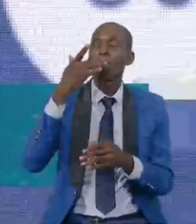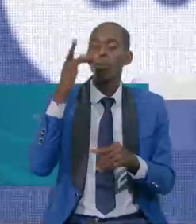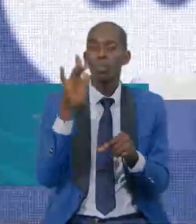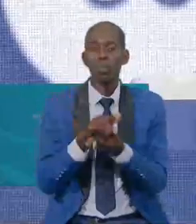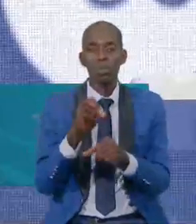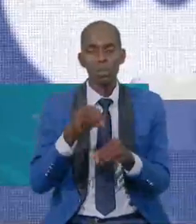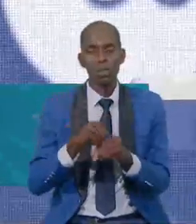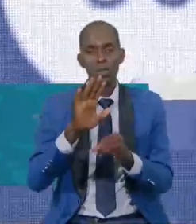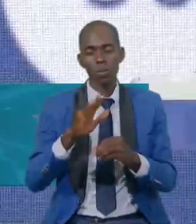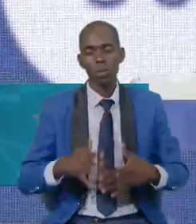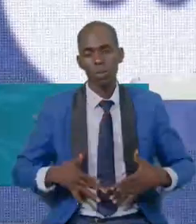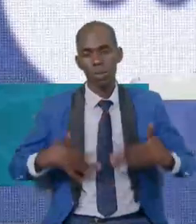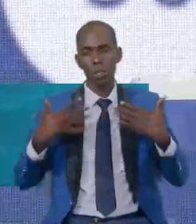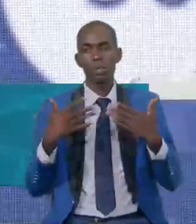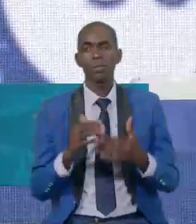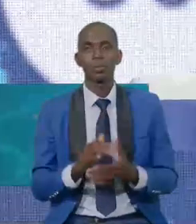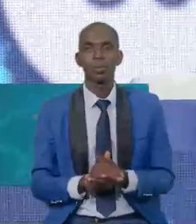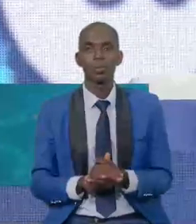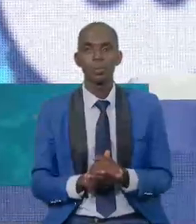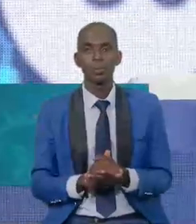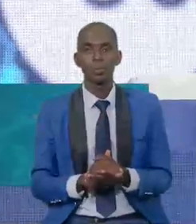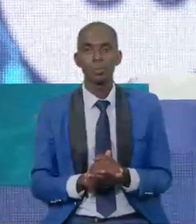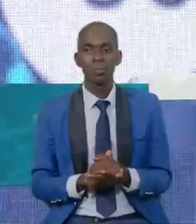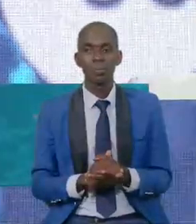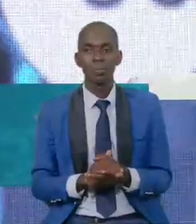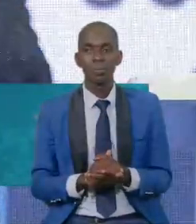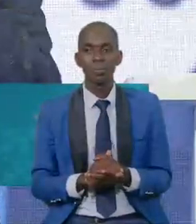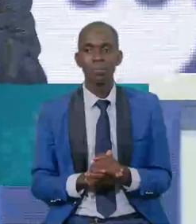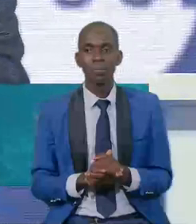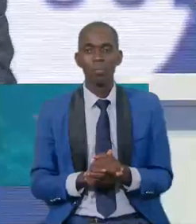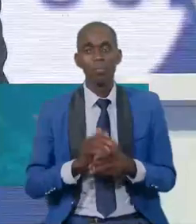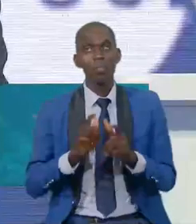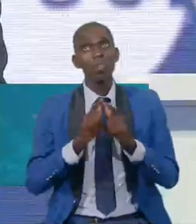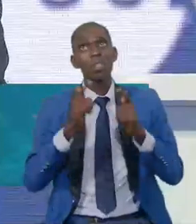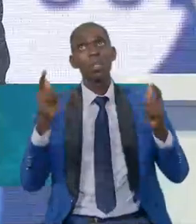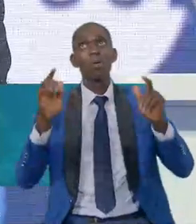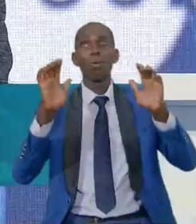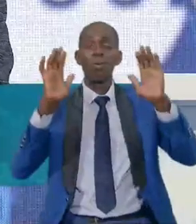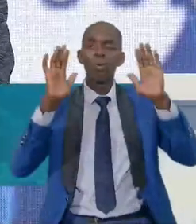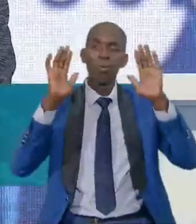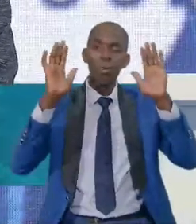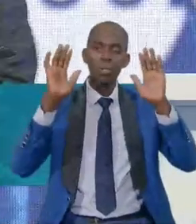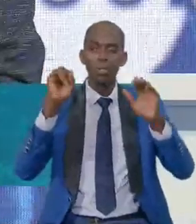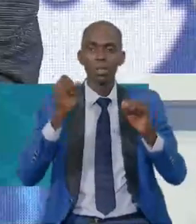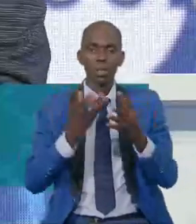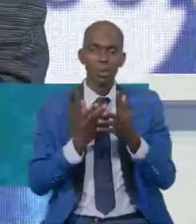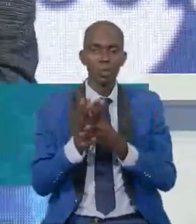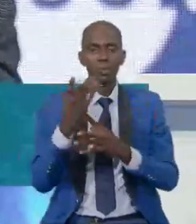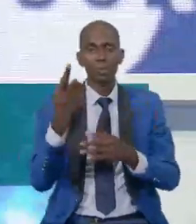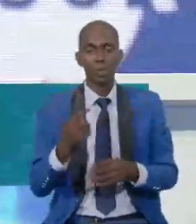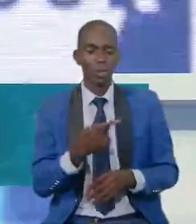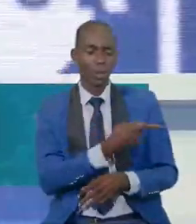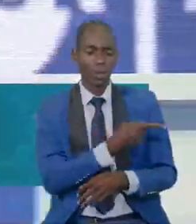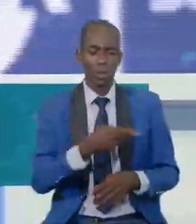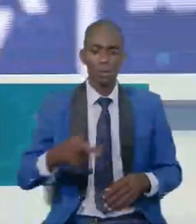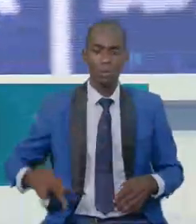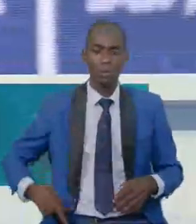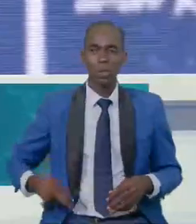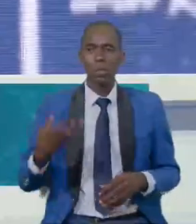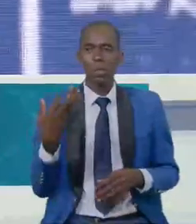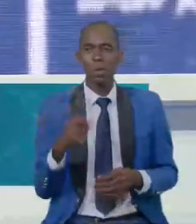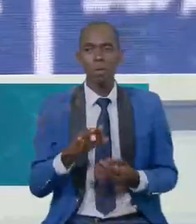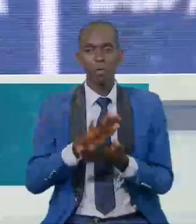Le prodige de l'accomplissement de toutes les promesses de Dieu dans votre vie. Through the Prince of Peace. Les grands